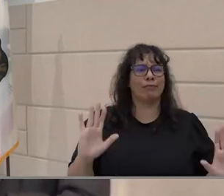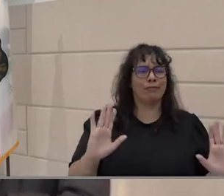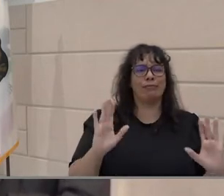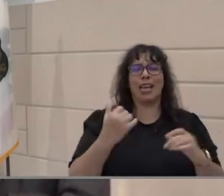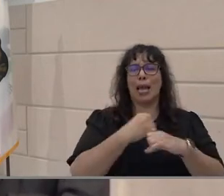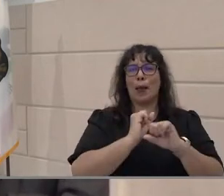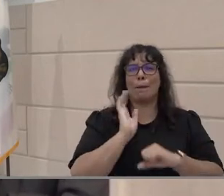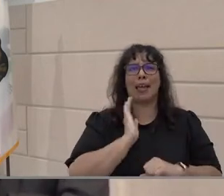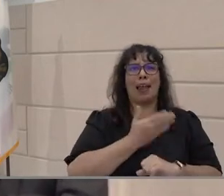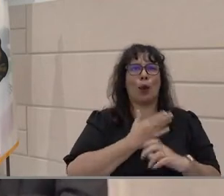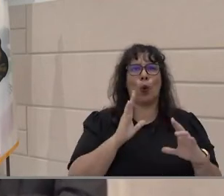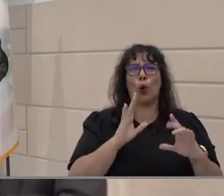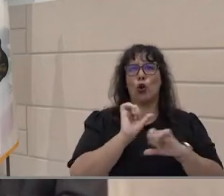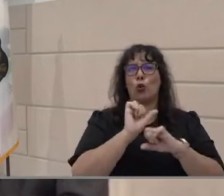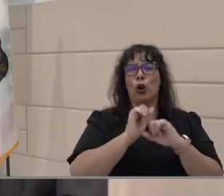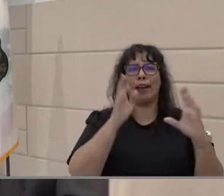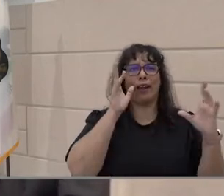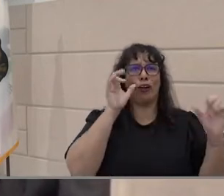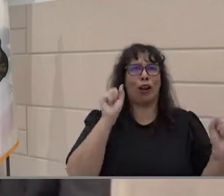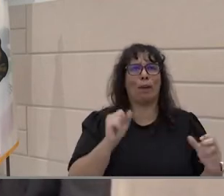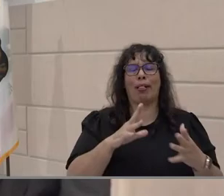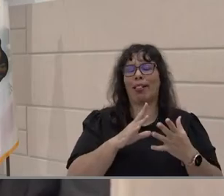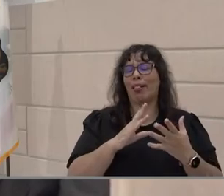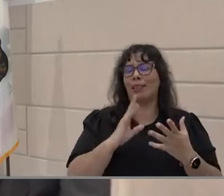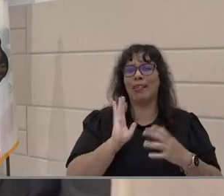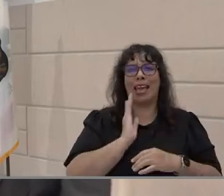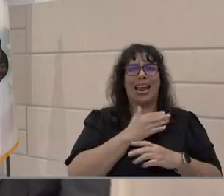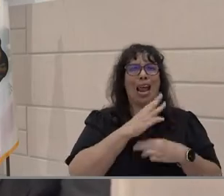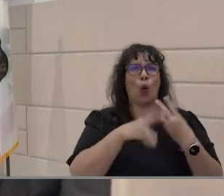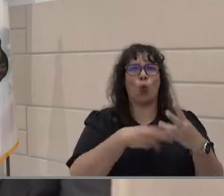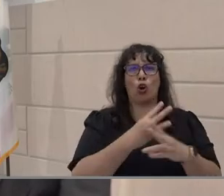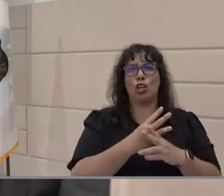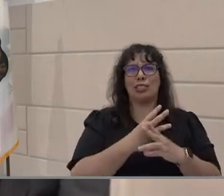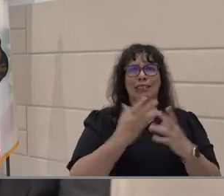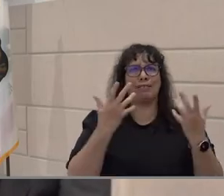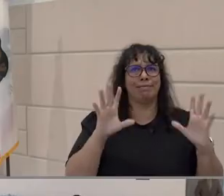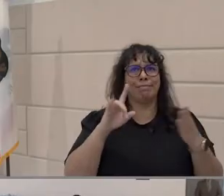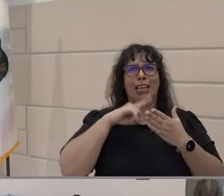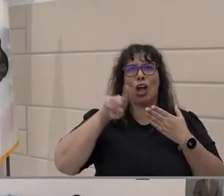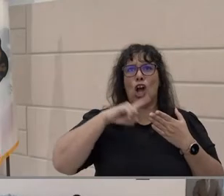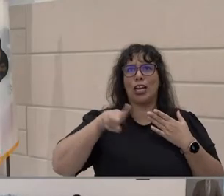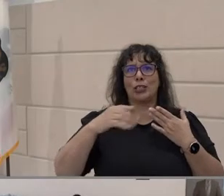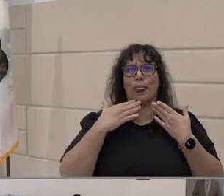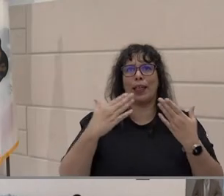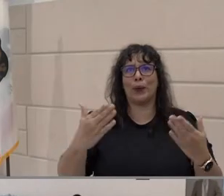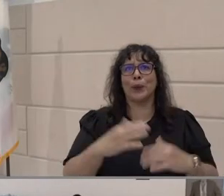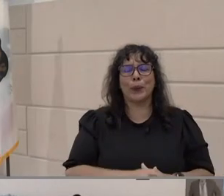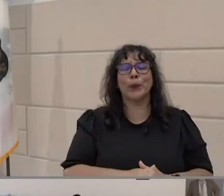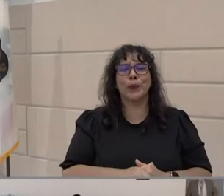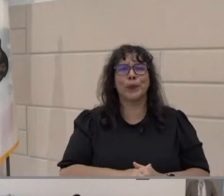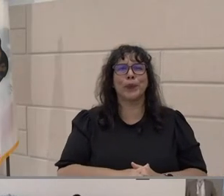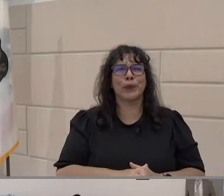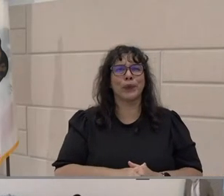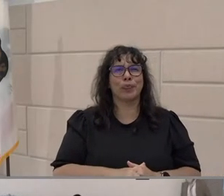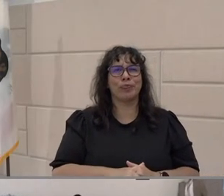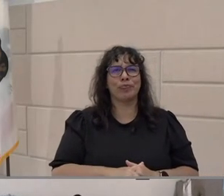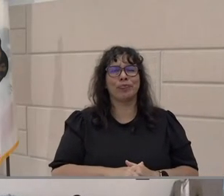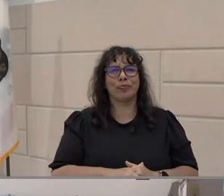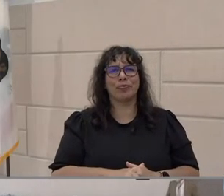កជួបជុំដើម្បីពិគ្រោះឆ្លើយអំពីសំណួរតាក់ទងនឹងការត្រួតពិនិត្យការជំរះបញ្ជី